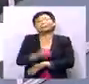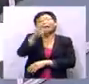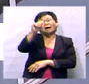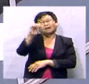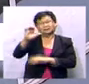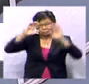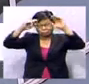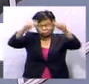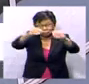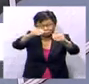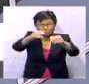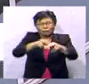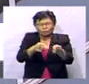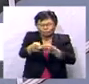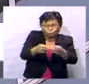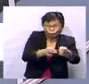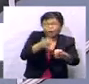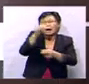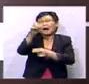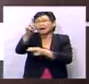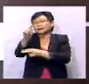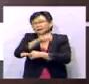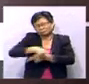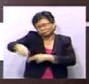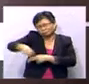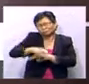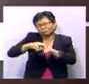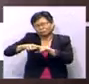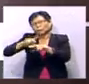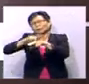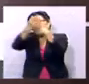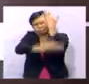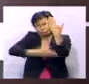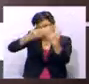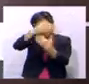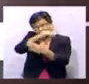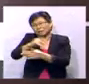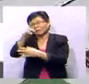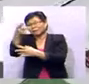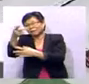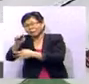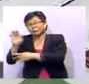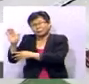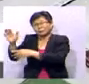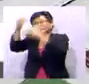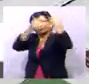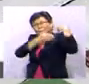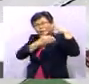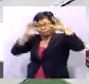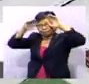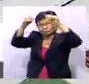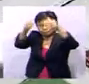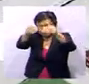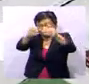memberi tumpuan terhadap aspek pengurusan aset serta logistik kereta api di seluruh negara, manakala KTMB pula akan memberi